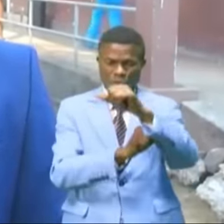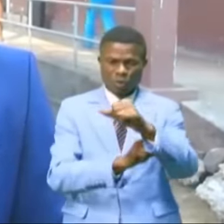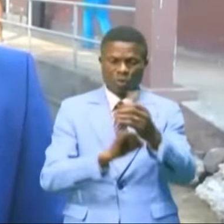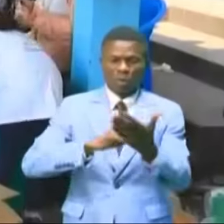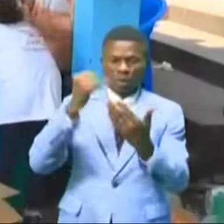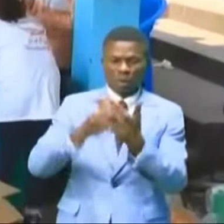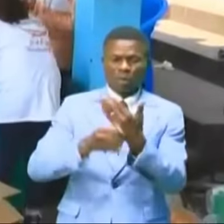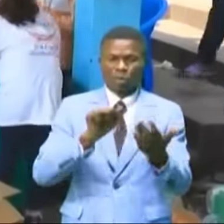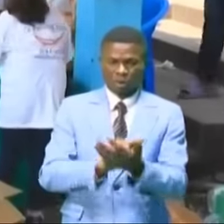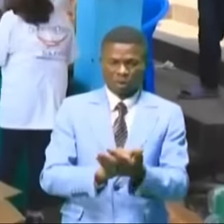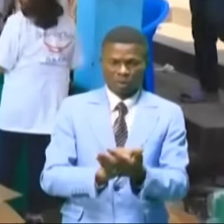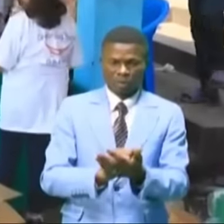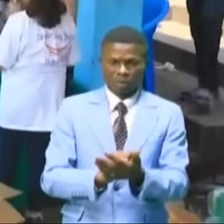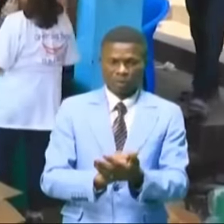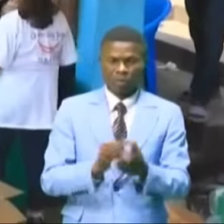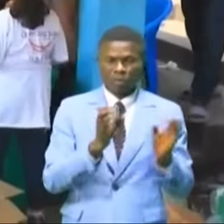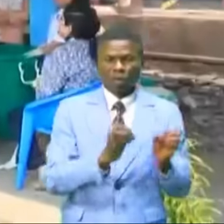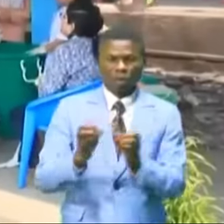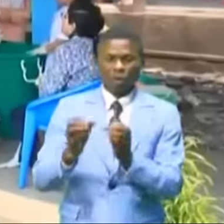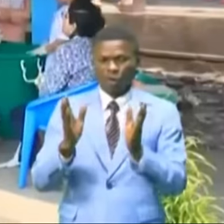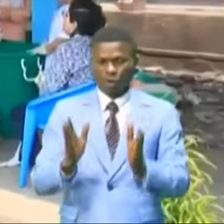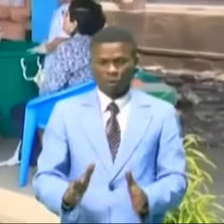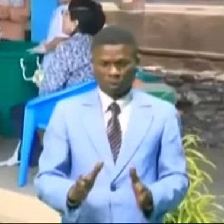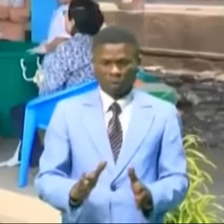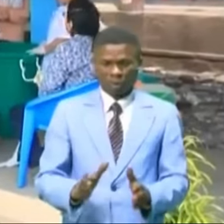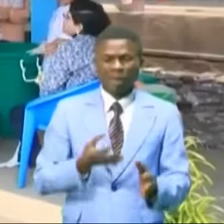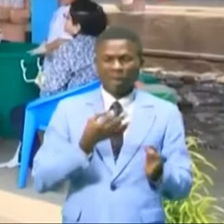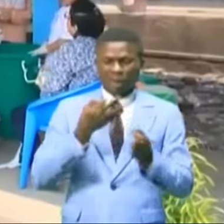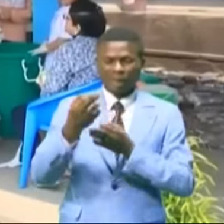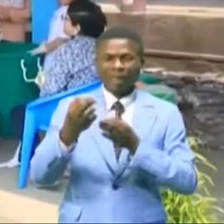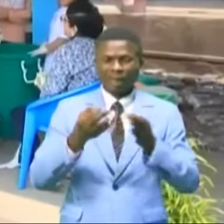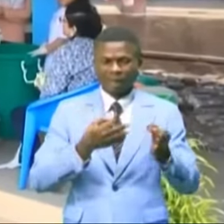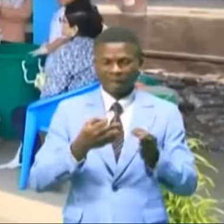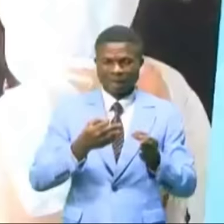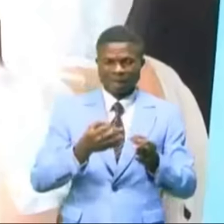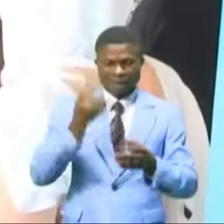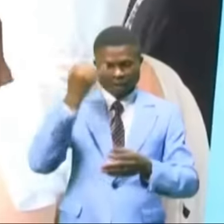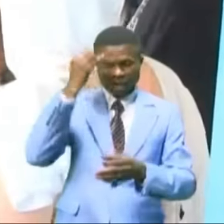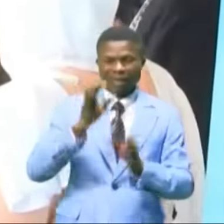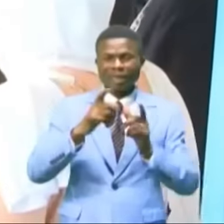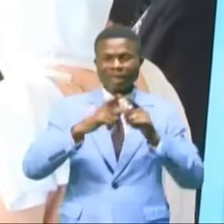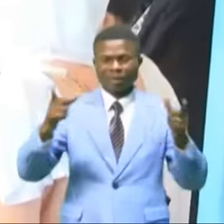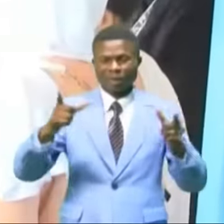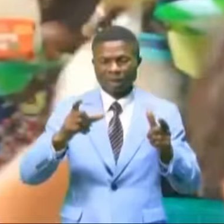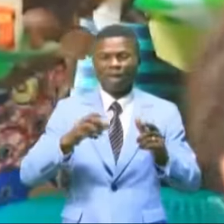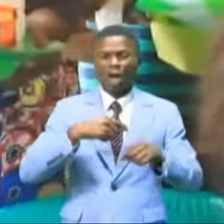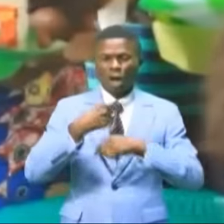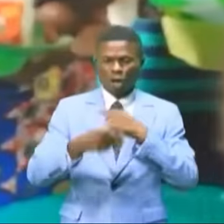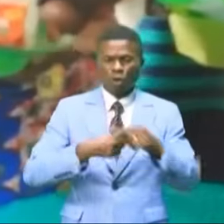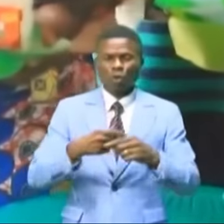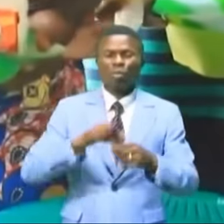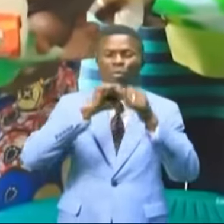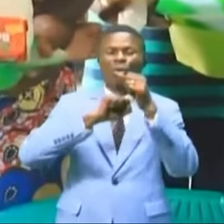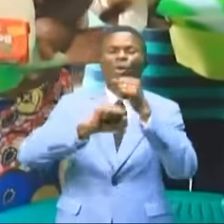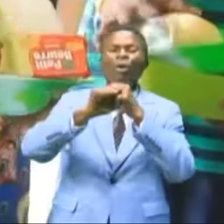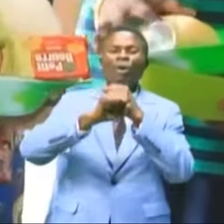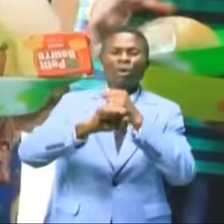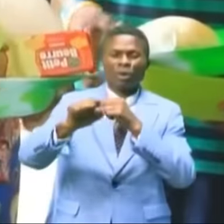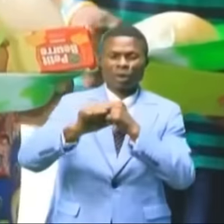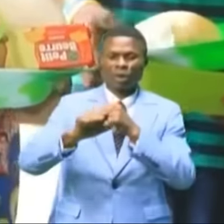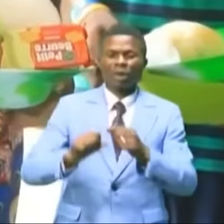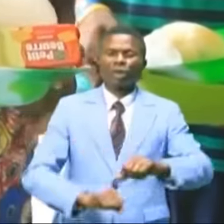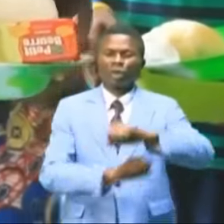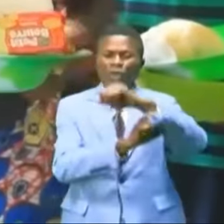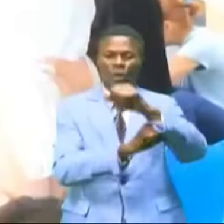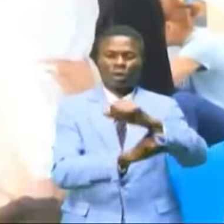dans cette lutte. Les organisateurs ont tracé dans ces grandes lignes le déroulement de cette campagne d'assistance